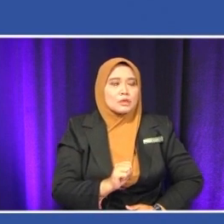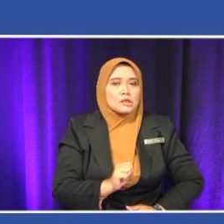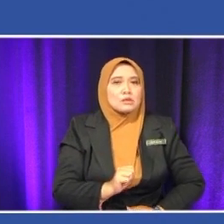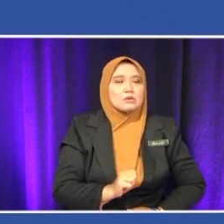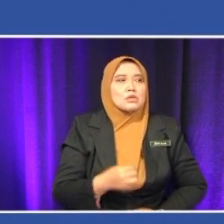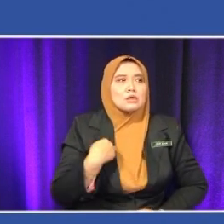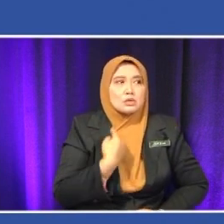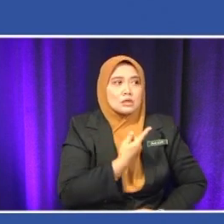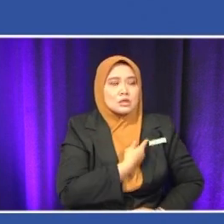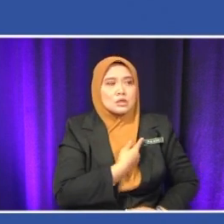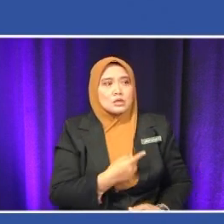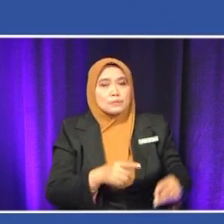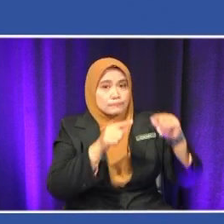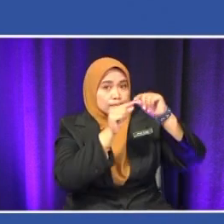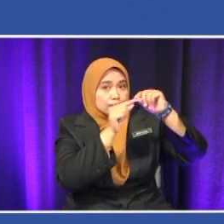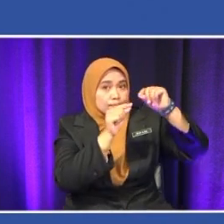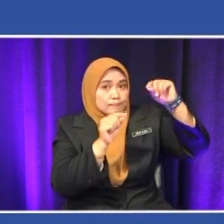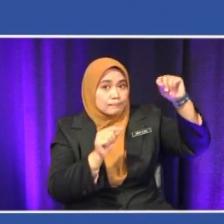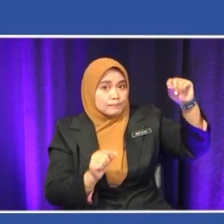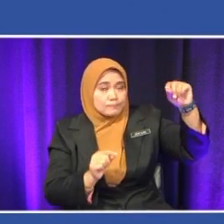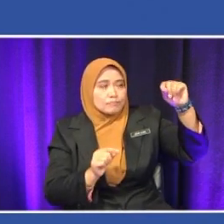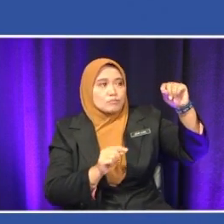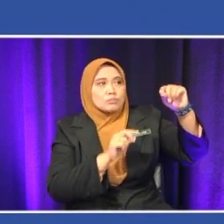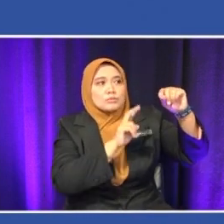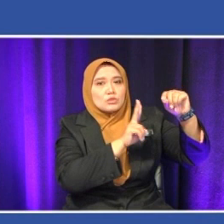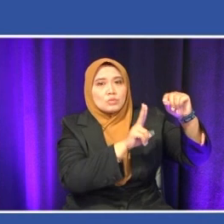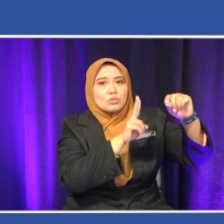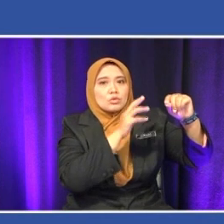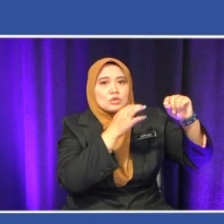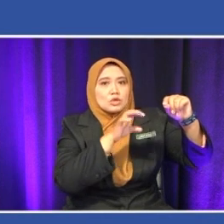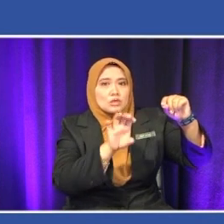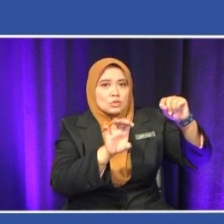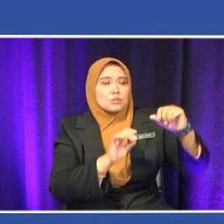Okay. Jadi kita buat 5A pergi BM 200 meter.